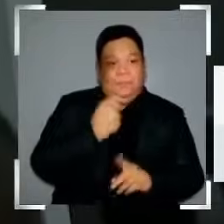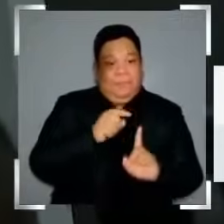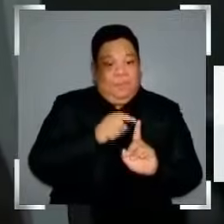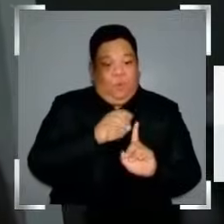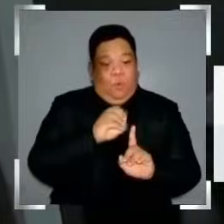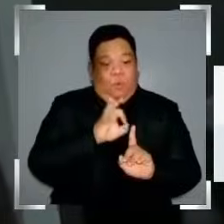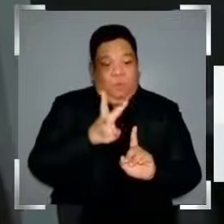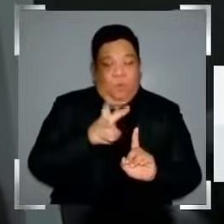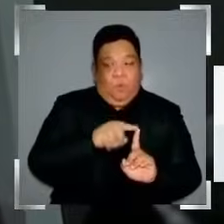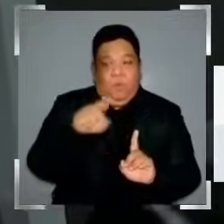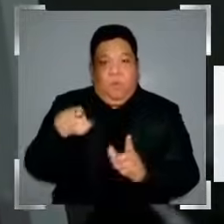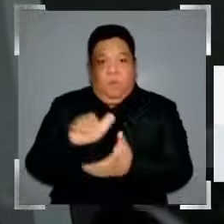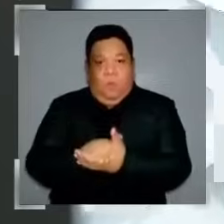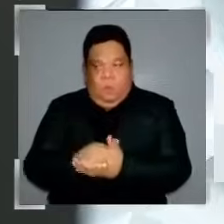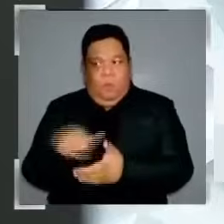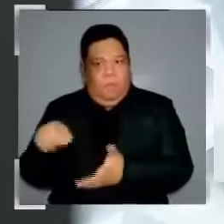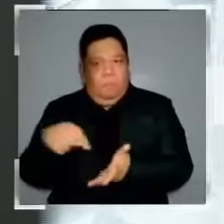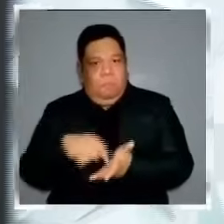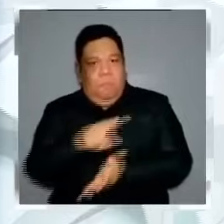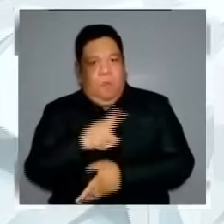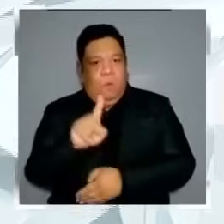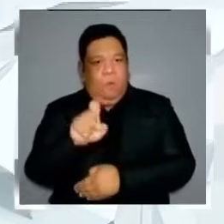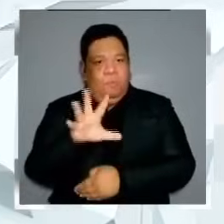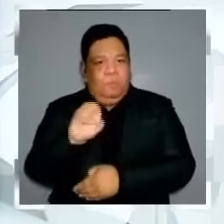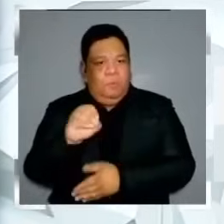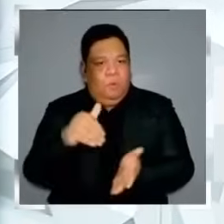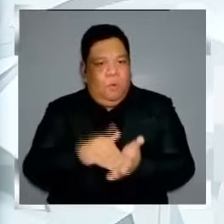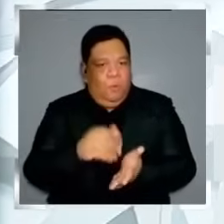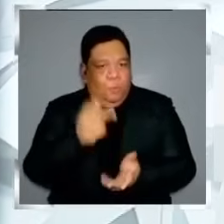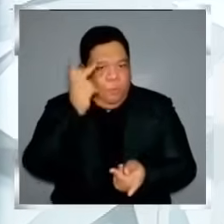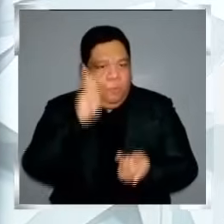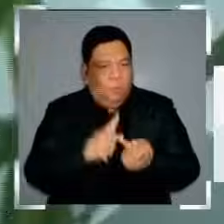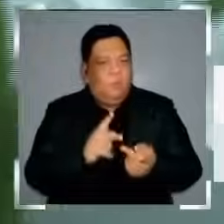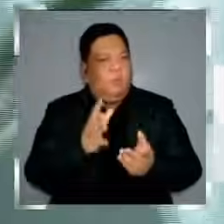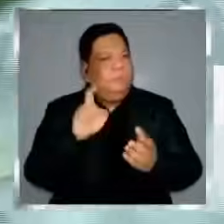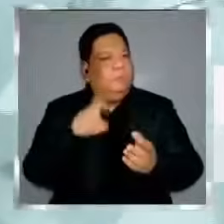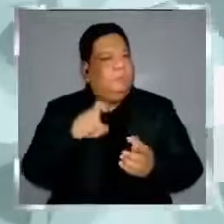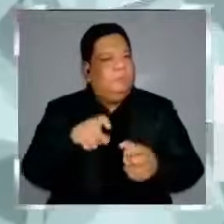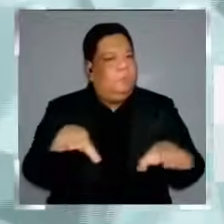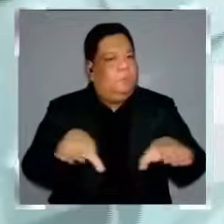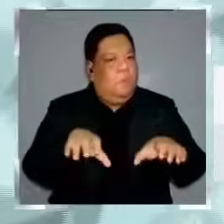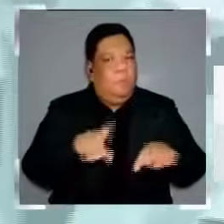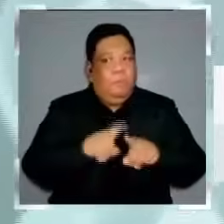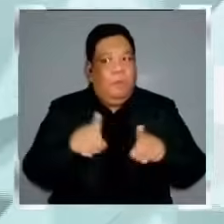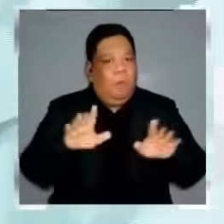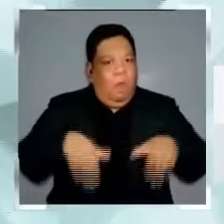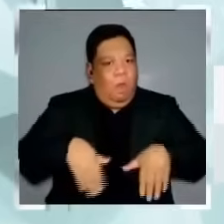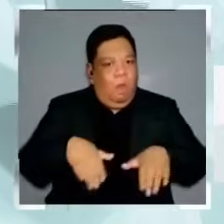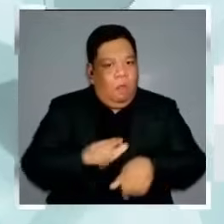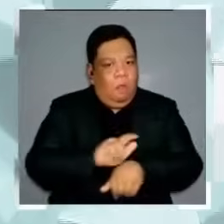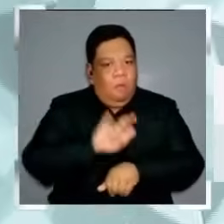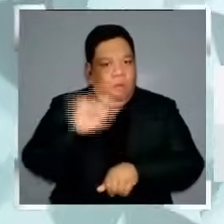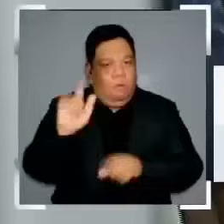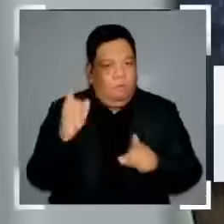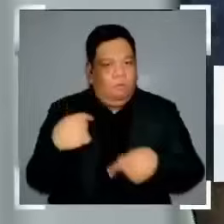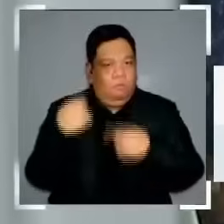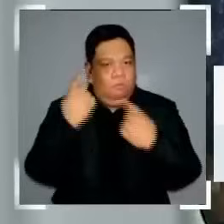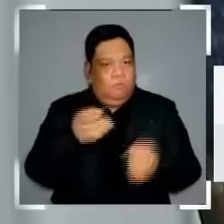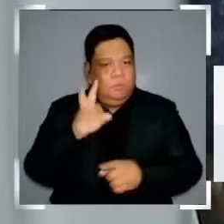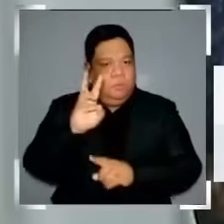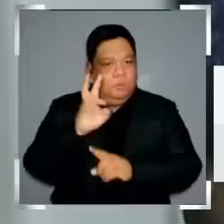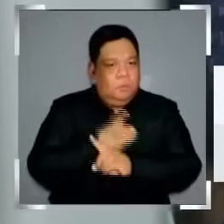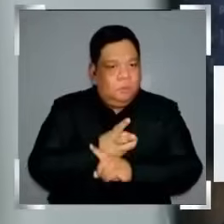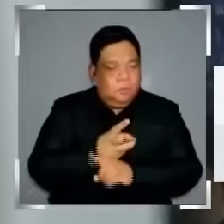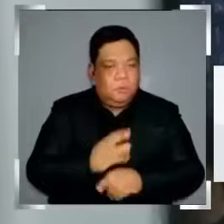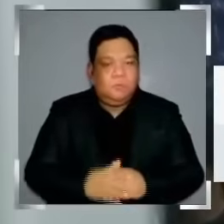nagbayad ng 150,000 pesos para makakuha ng trabaho abroad pero hindi pa nakakaalis matapos ang 6 na buwang aplikasyon.